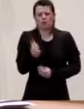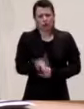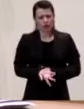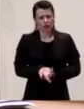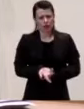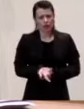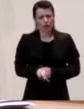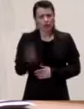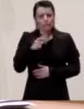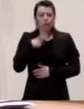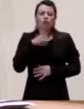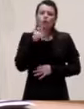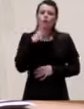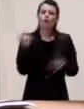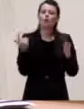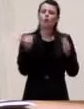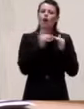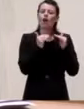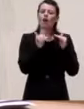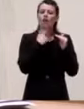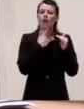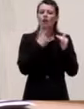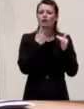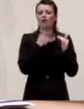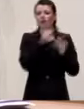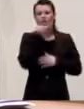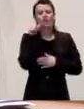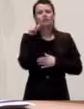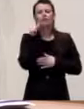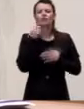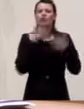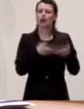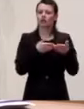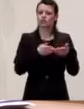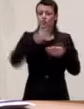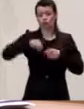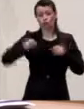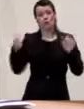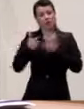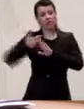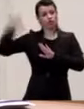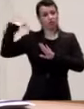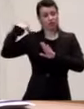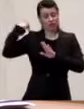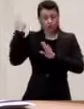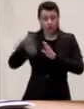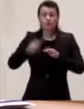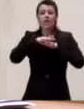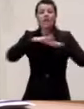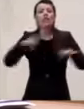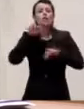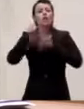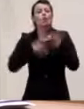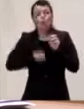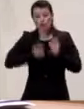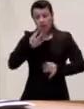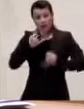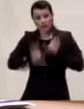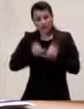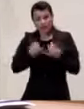LEA, dei livelli essenziali di assistenza del 2017, la rete delle cure palliative è l'altra rete, con la